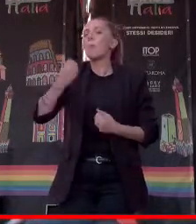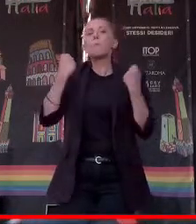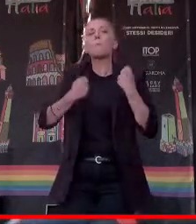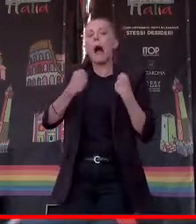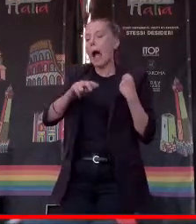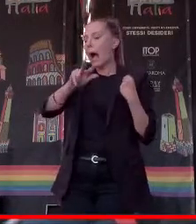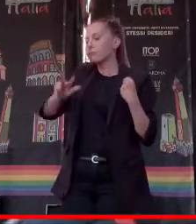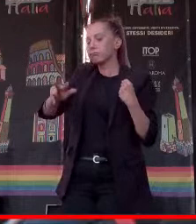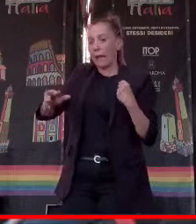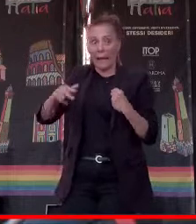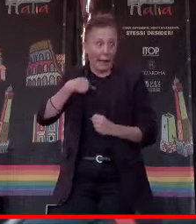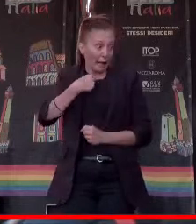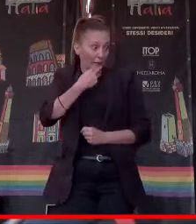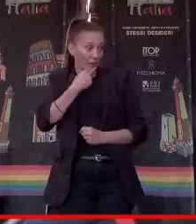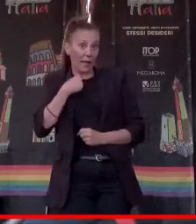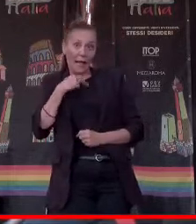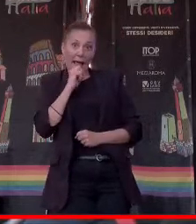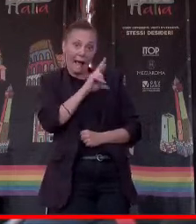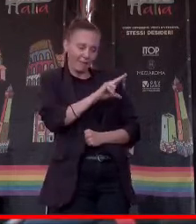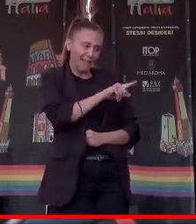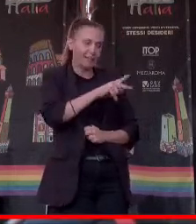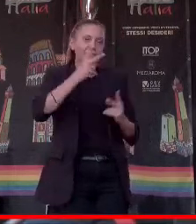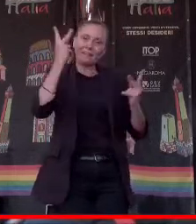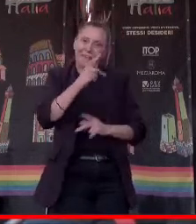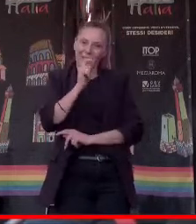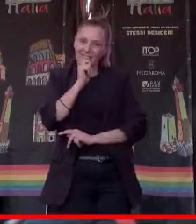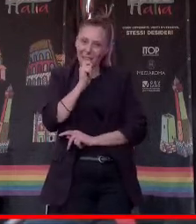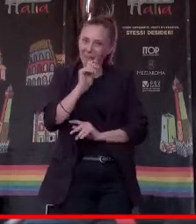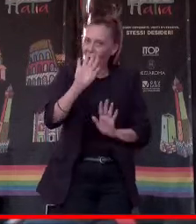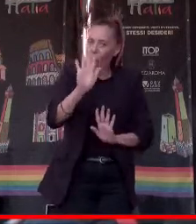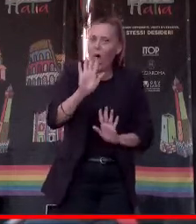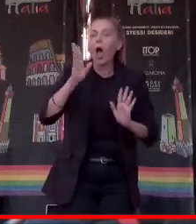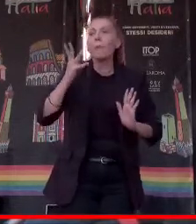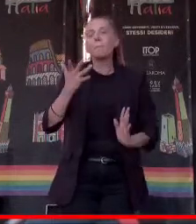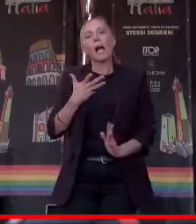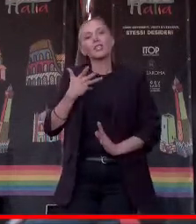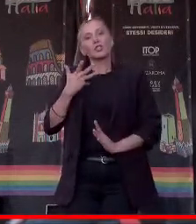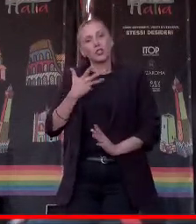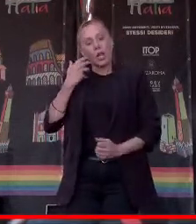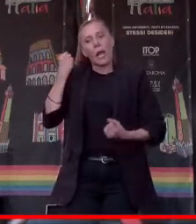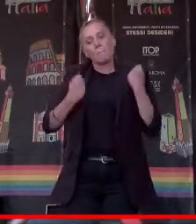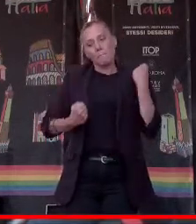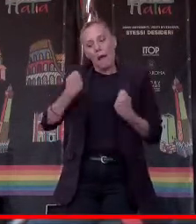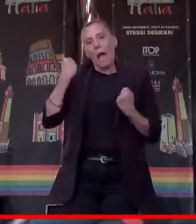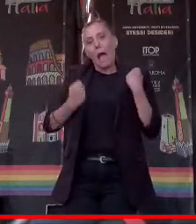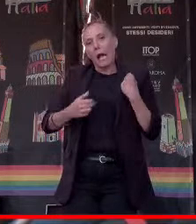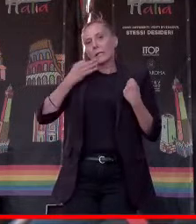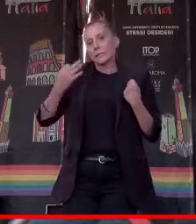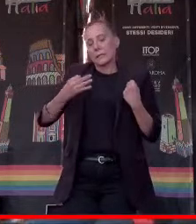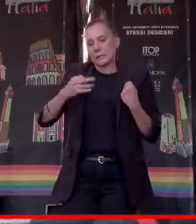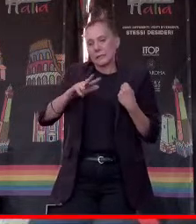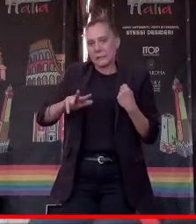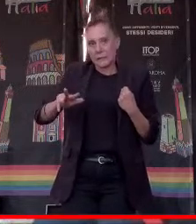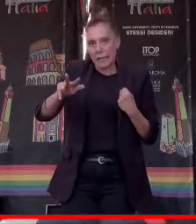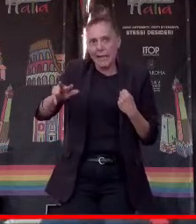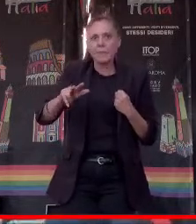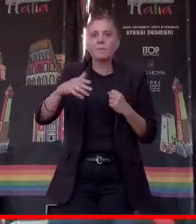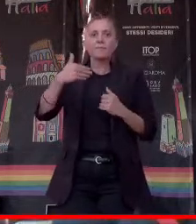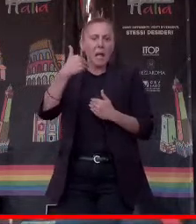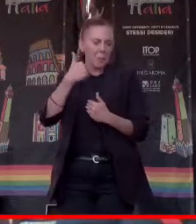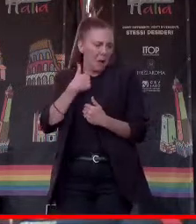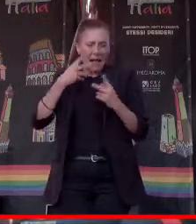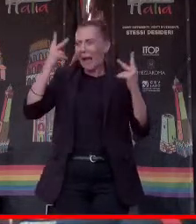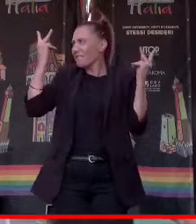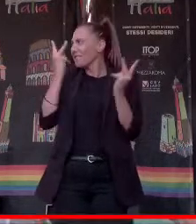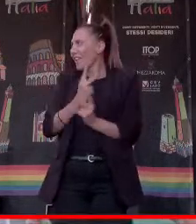spia, in una maniera più totale. È una spiata per dire che ci manca ancora molto da un punto di vista. Ma noi l'abbiamo invitato a restare. Io sono